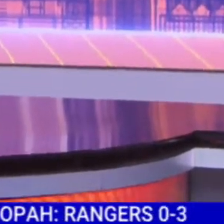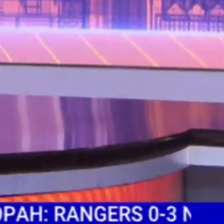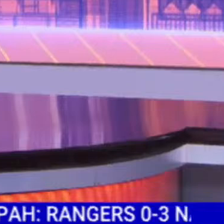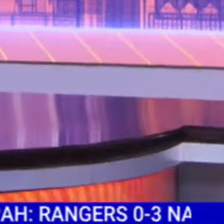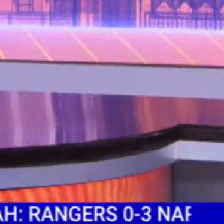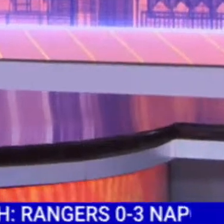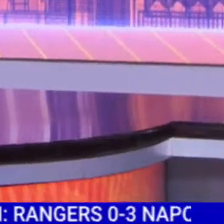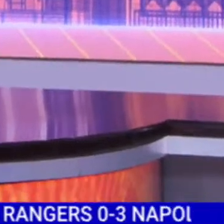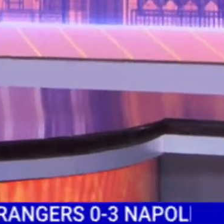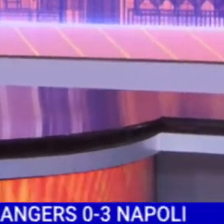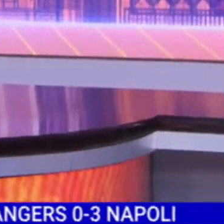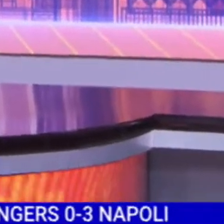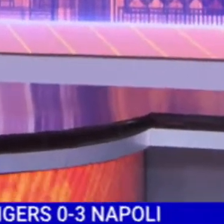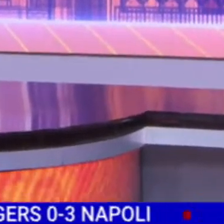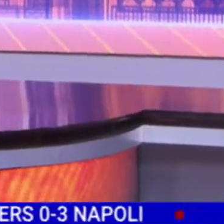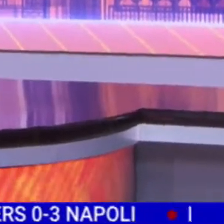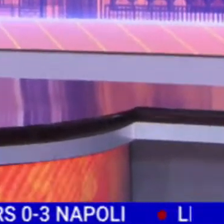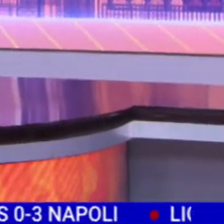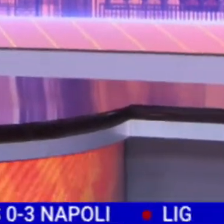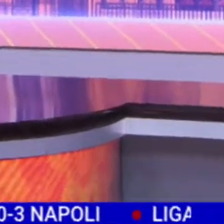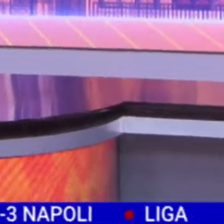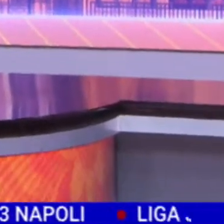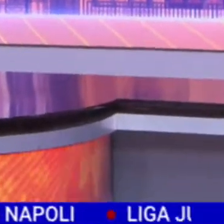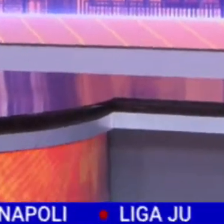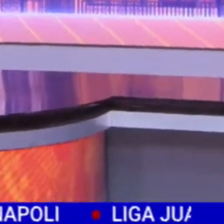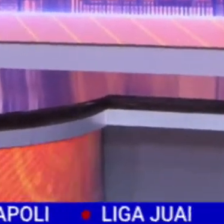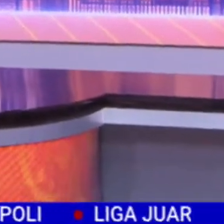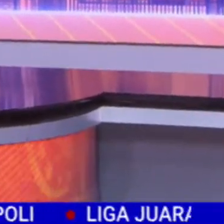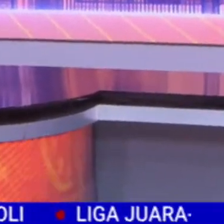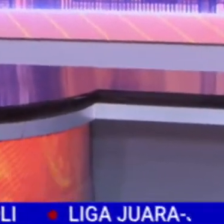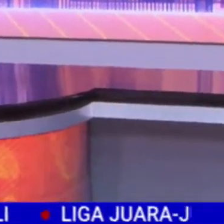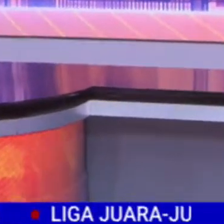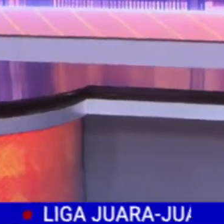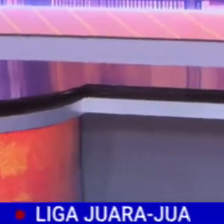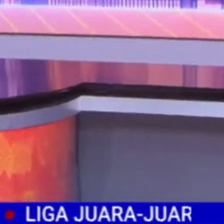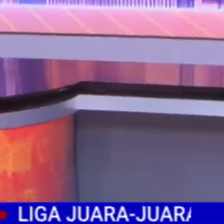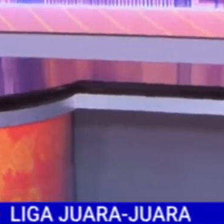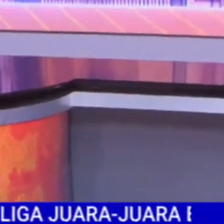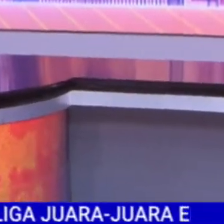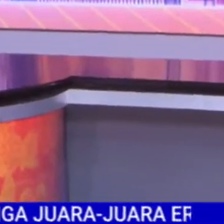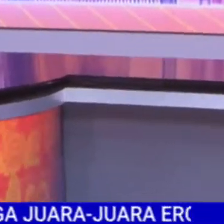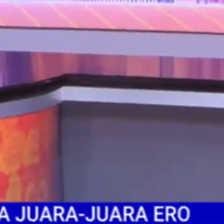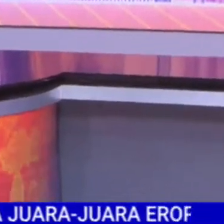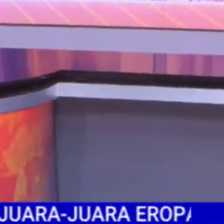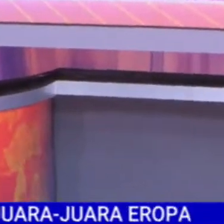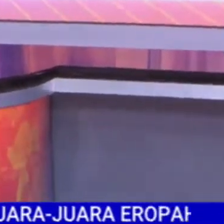dan Hari Malaysia. Saya Atika Naim, Assalamualaikum, Salam Keluarga Malaysia.